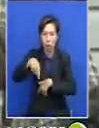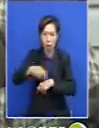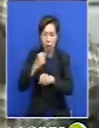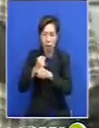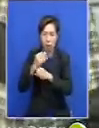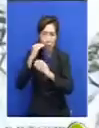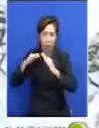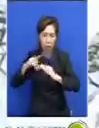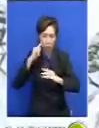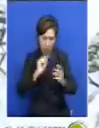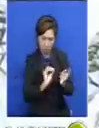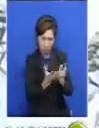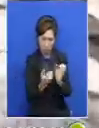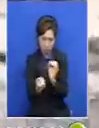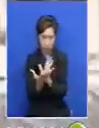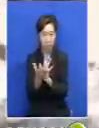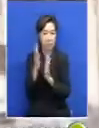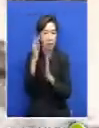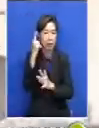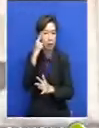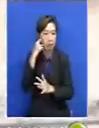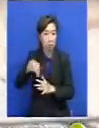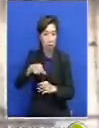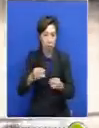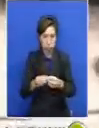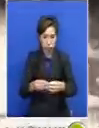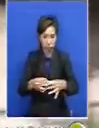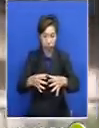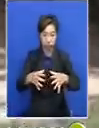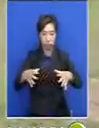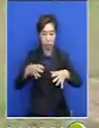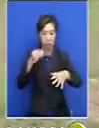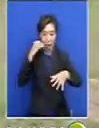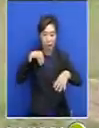าคู่นี้จะไม่ได้รับผลกระทบจากหลุมดังกล่าวแม้ว่าหลุมจะขยายตัวเข้าใกล้บ้านเรื่อยๆก็ตาม